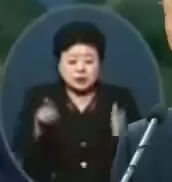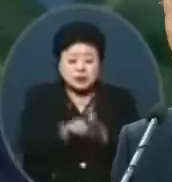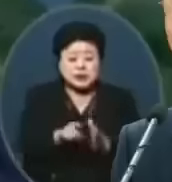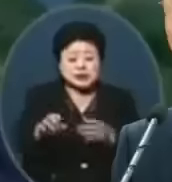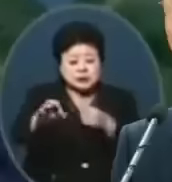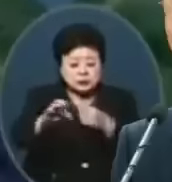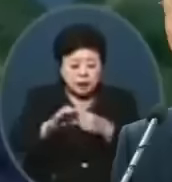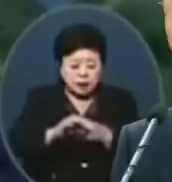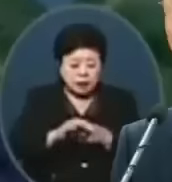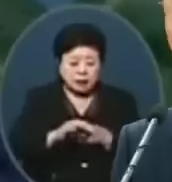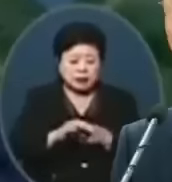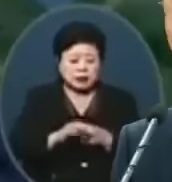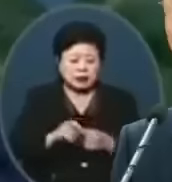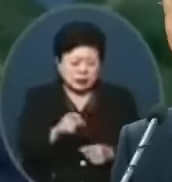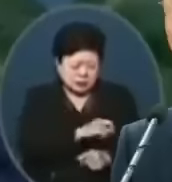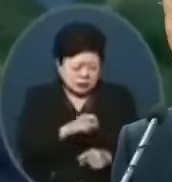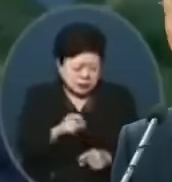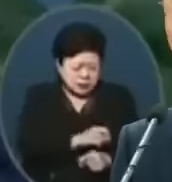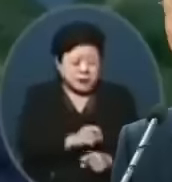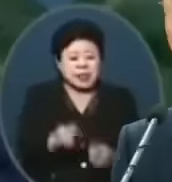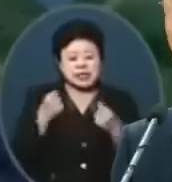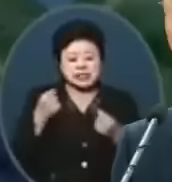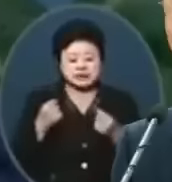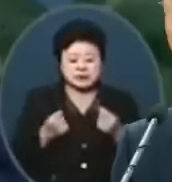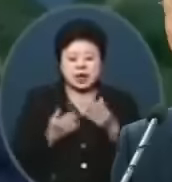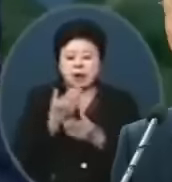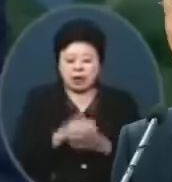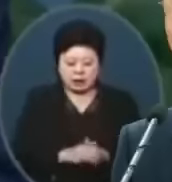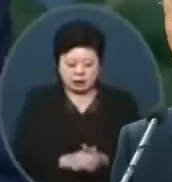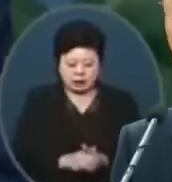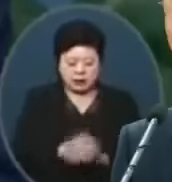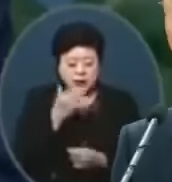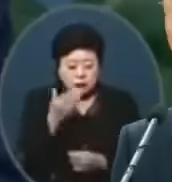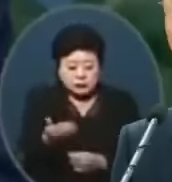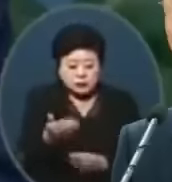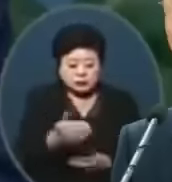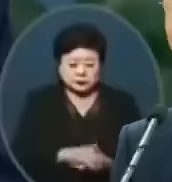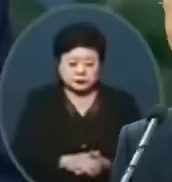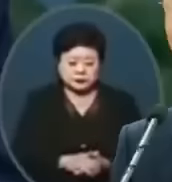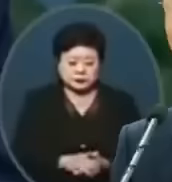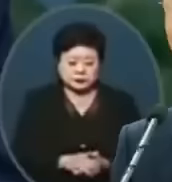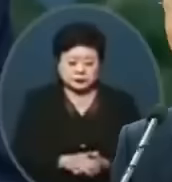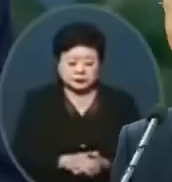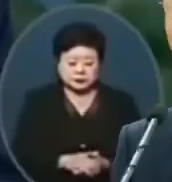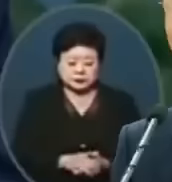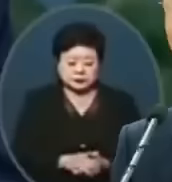믿음이란 특별한 힘입니다. 여러분,